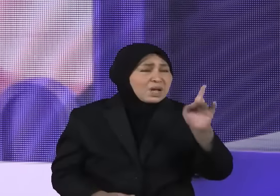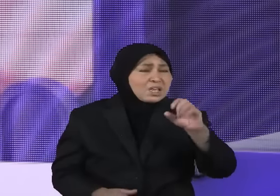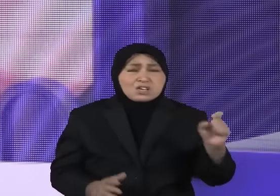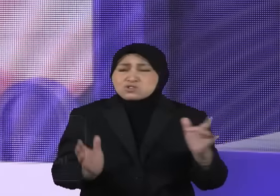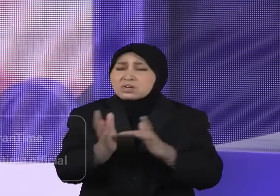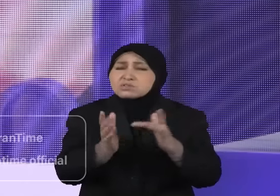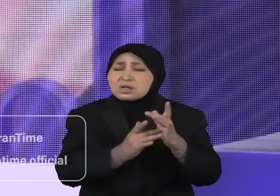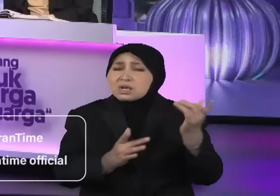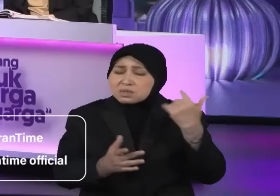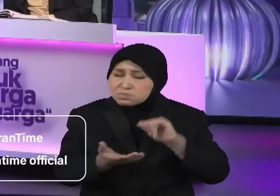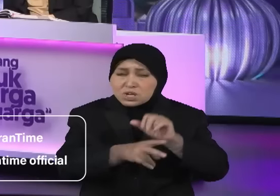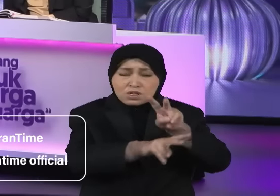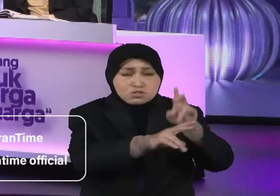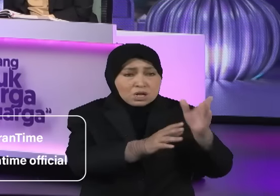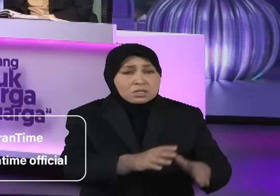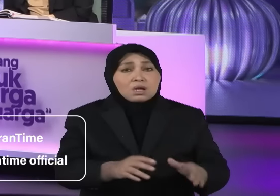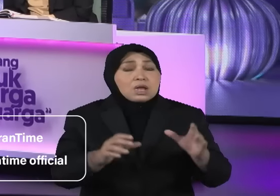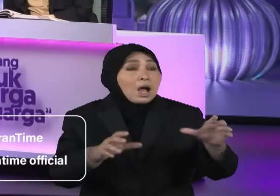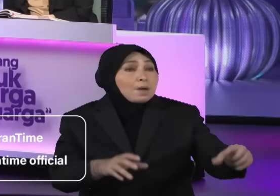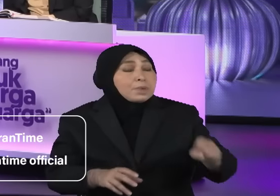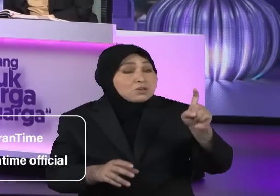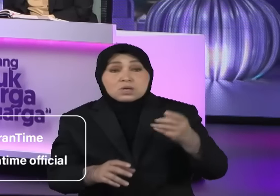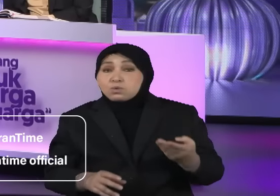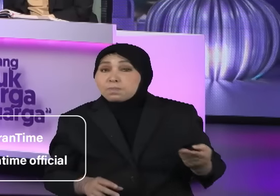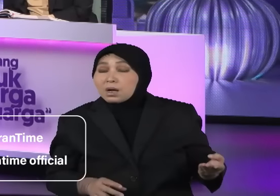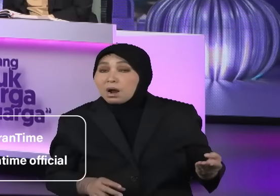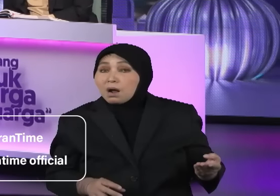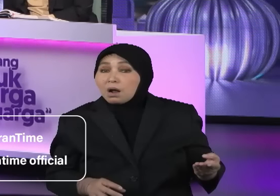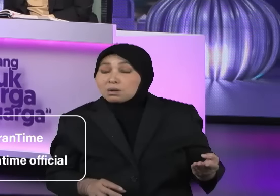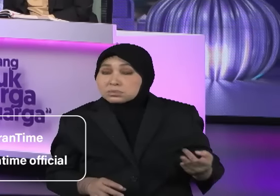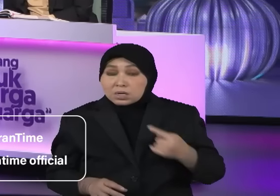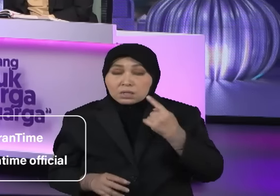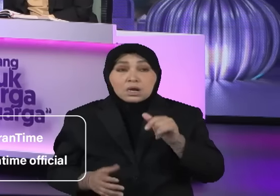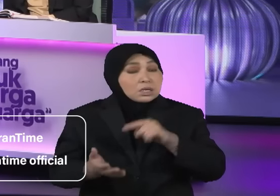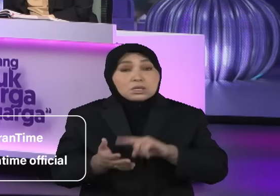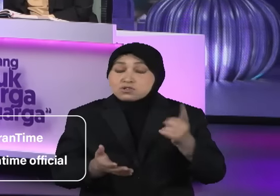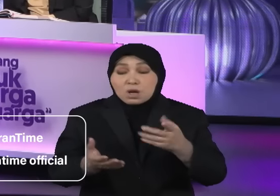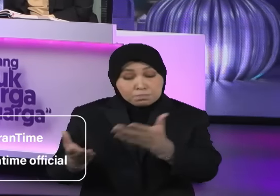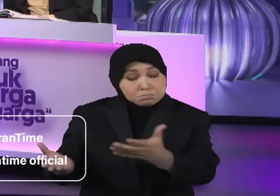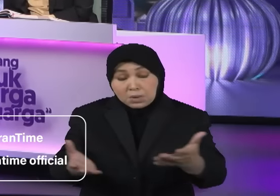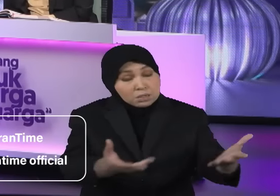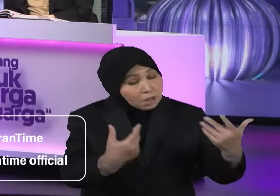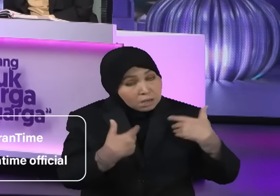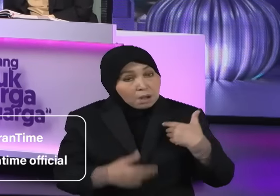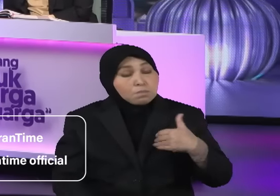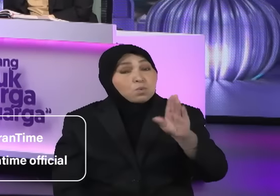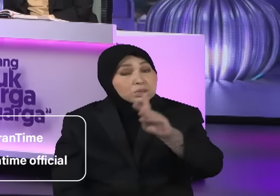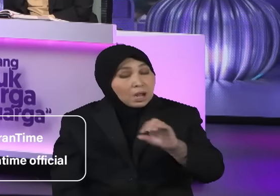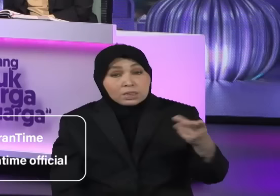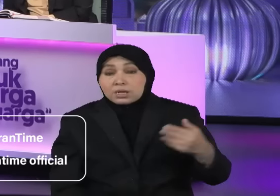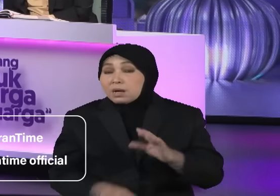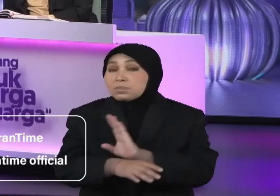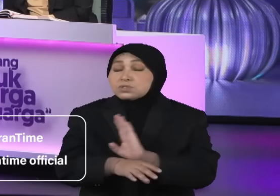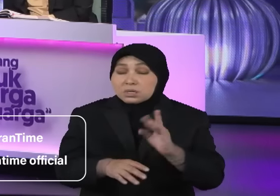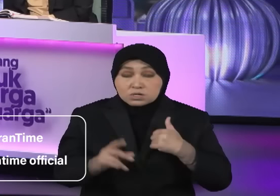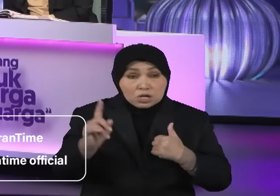sebenarnya bila menjadi saksi sempat pula dia ambil satu barang, satu barang, benda dia kata ini je barang yang ada daripada budail, kerana budail ni berniaga, ya. Jadi